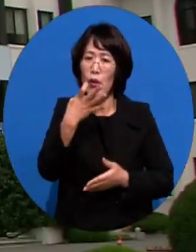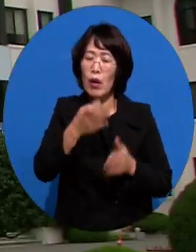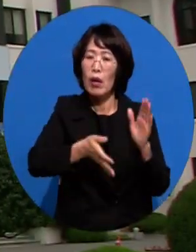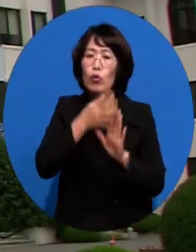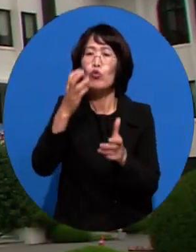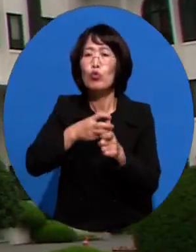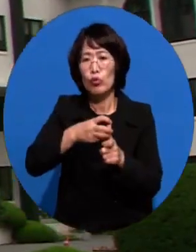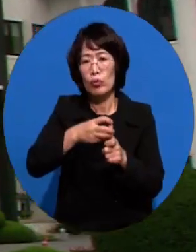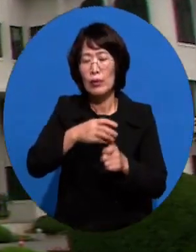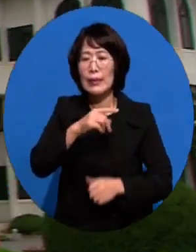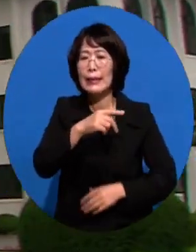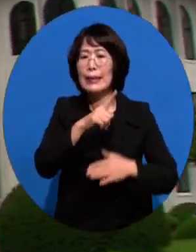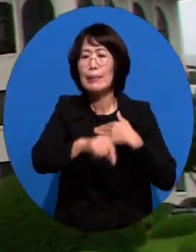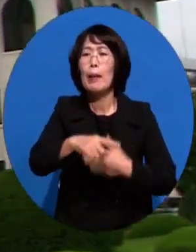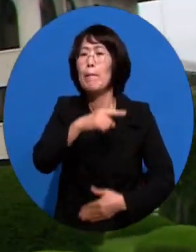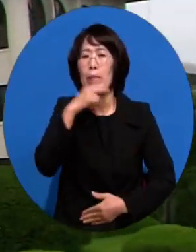지방체가 전혀 없는 것으로 파악됐습니다